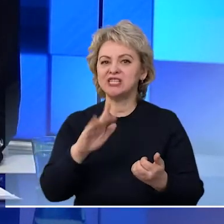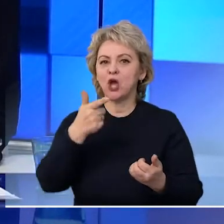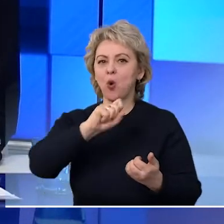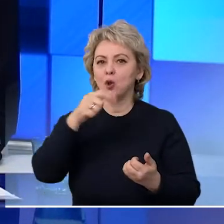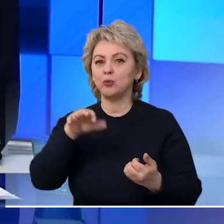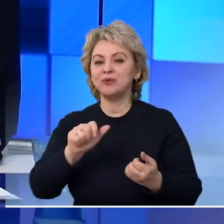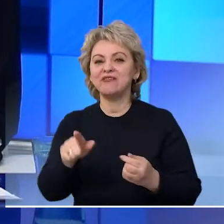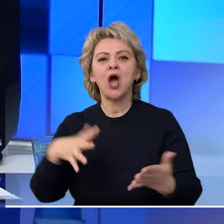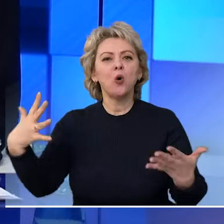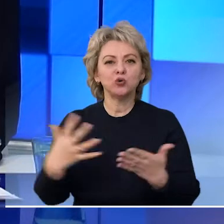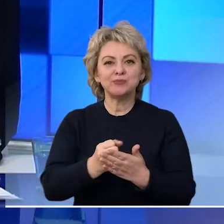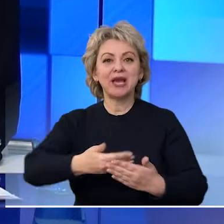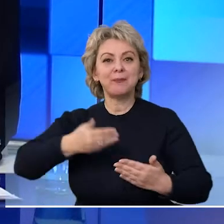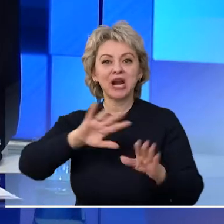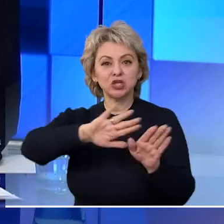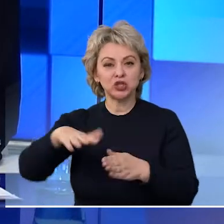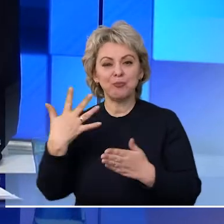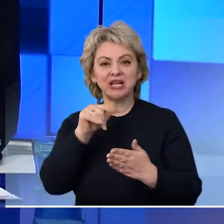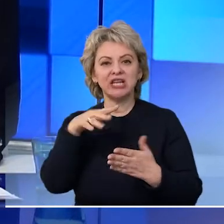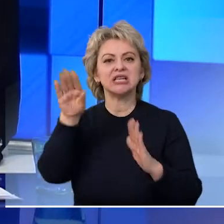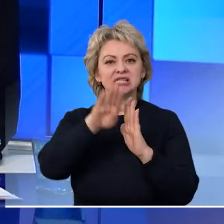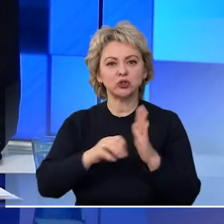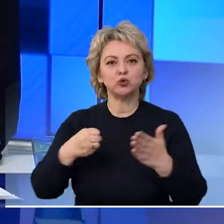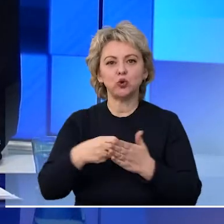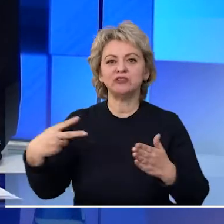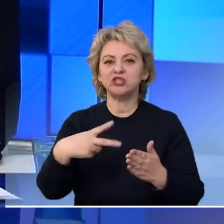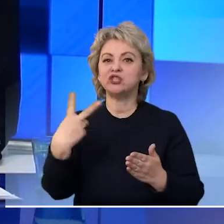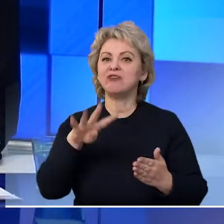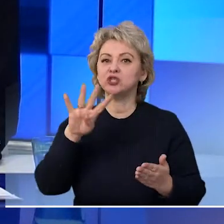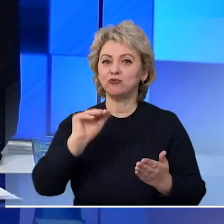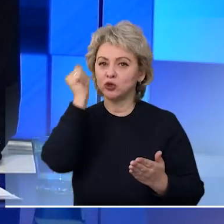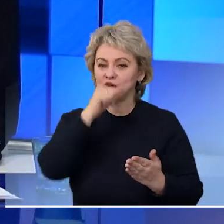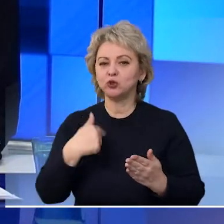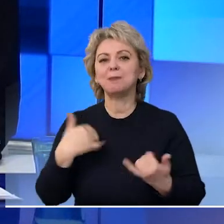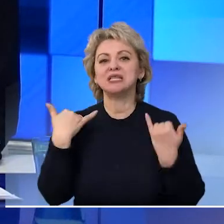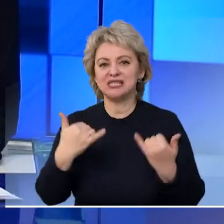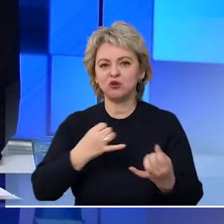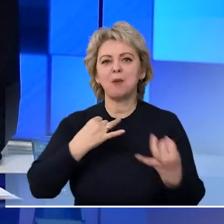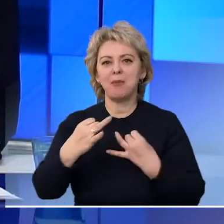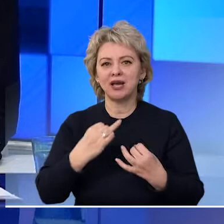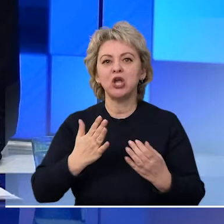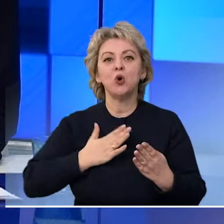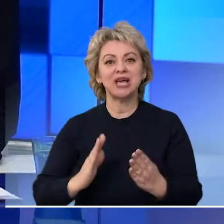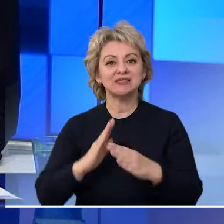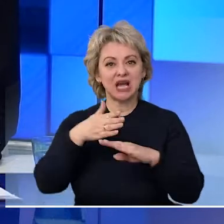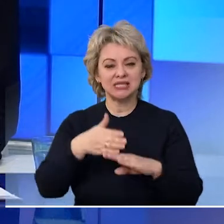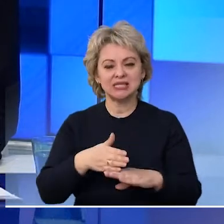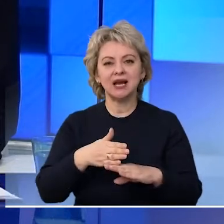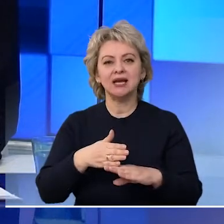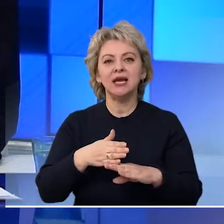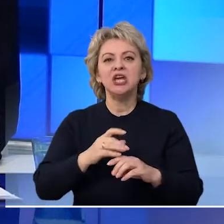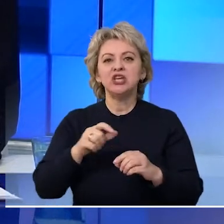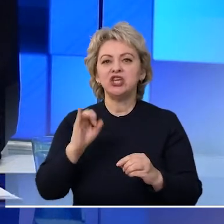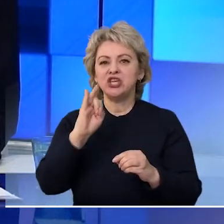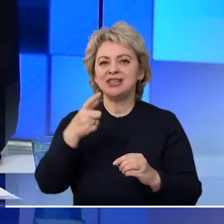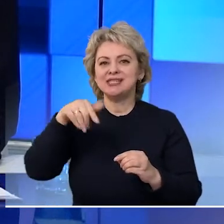региона Василий Голубев. Об успехах за прошедшие 5 лет и задачах до 2024 года мы сегодня и поговорим. Тем более, что у